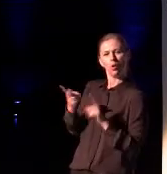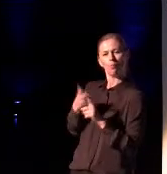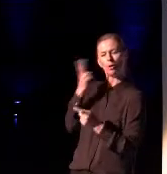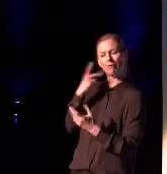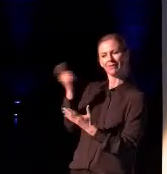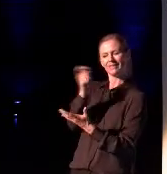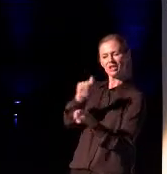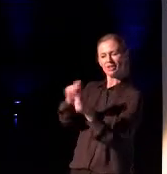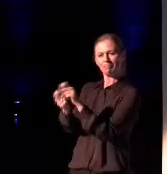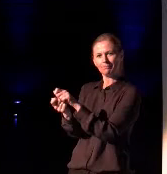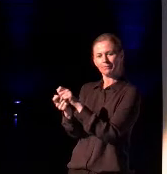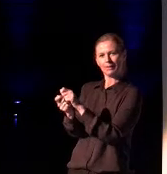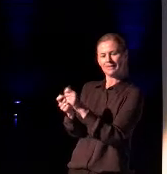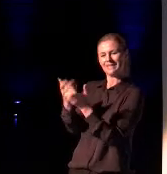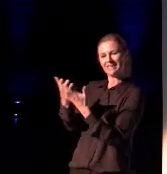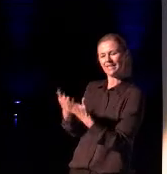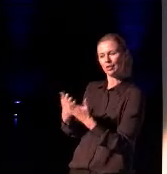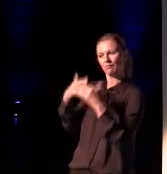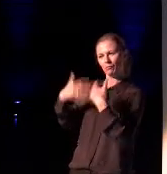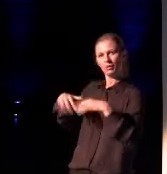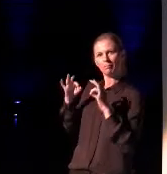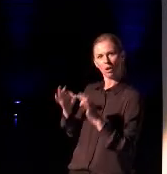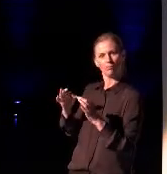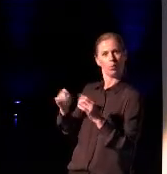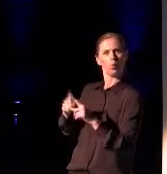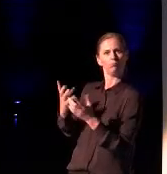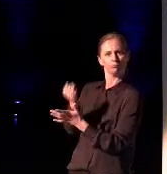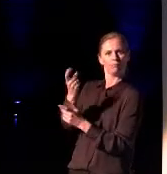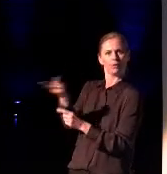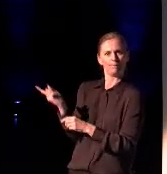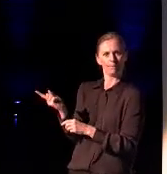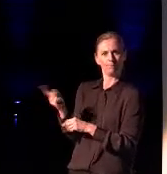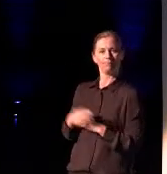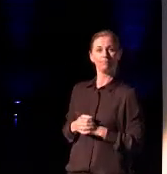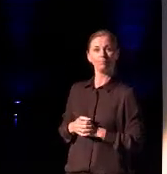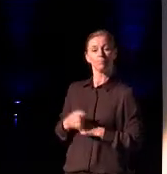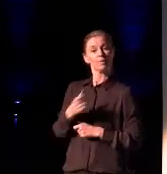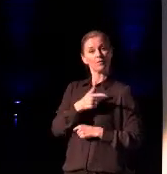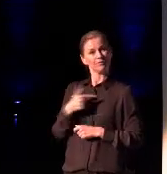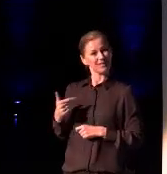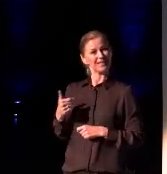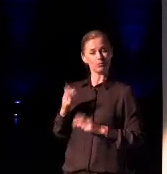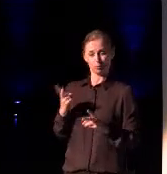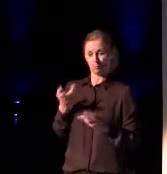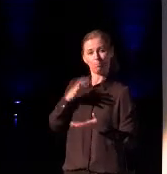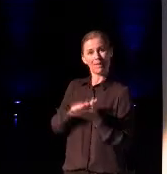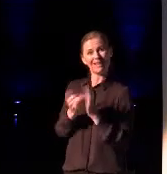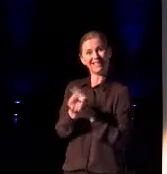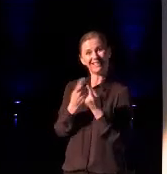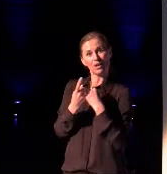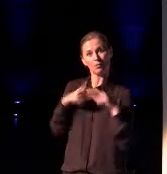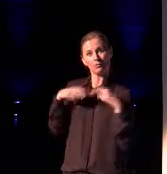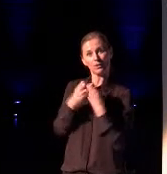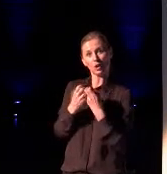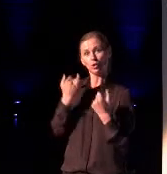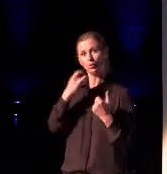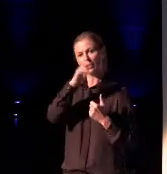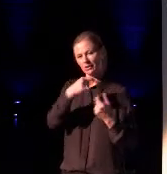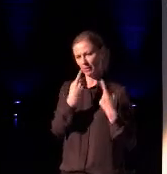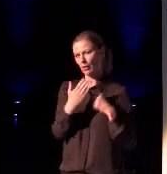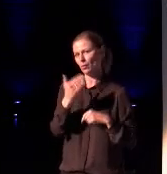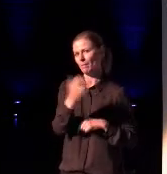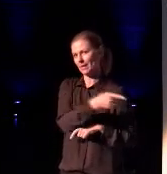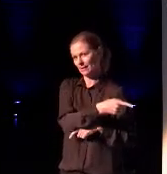designe tjenester som både fungerer veldig godt og nyttige. Og vi kommer, som det ble sagt, til å være med på dialogmøtene. Jonathan kommer tilbake til